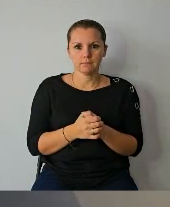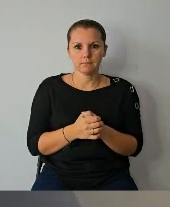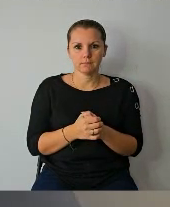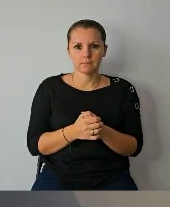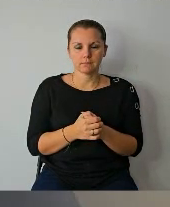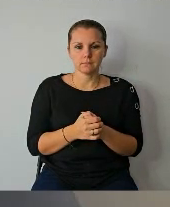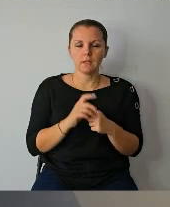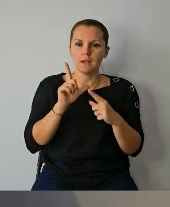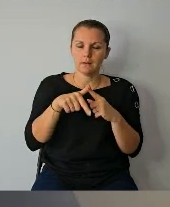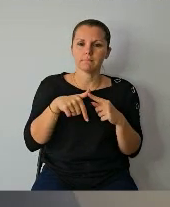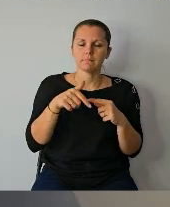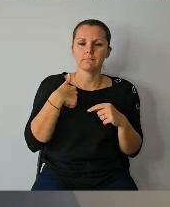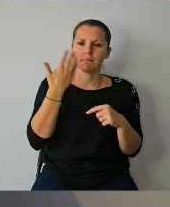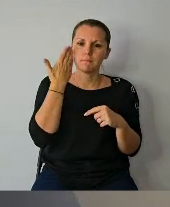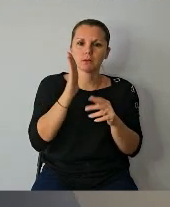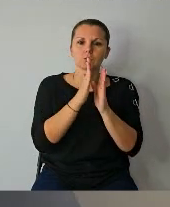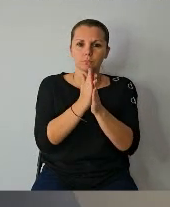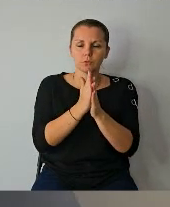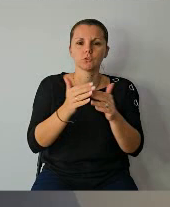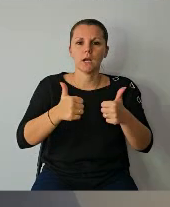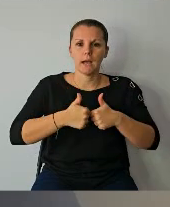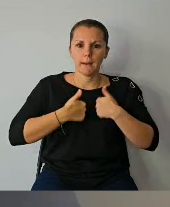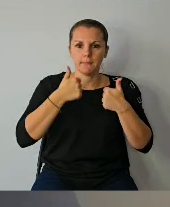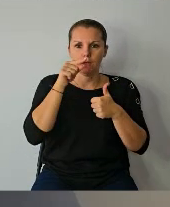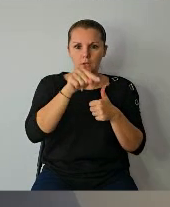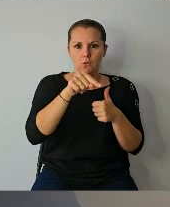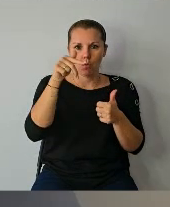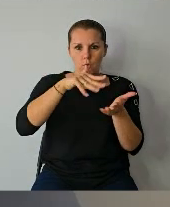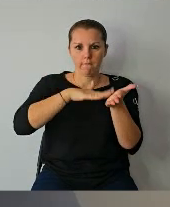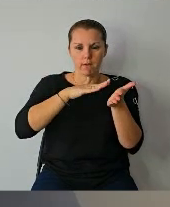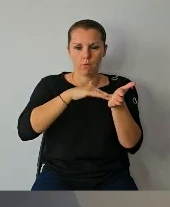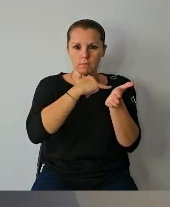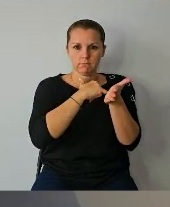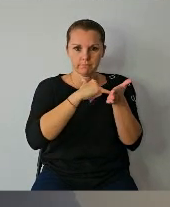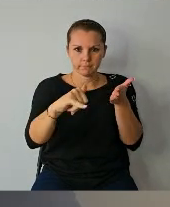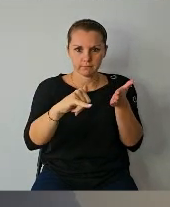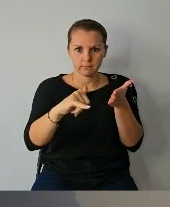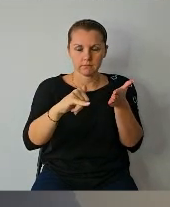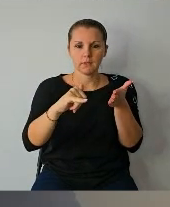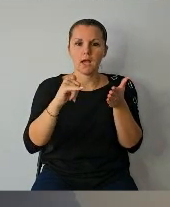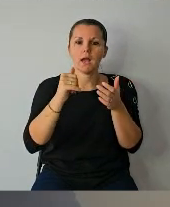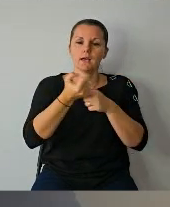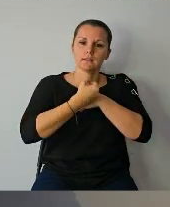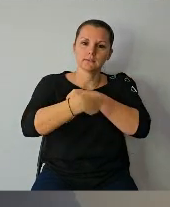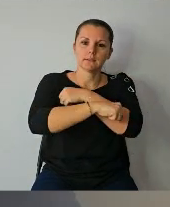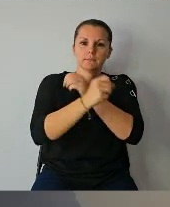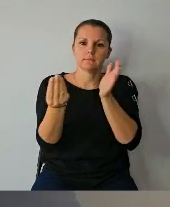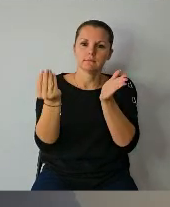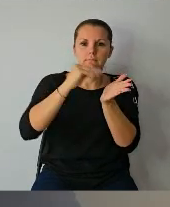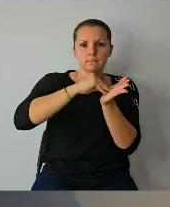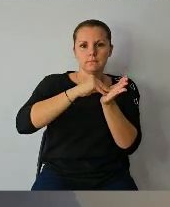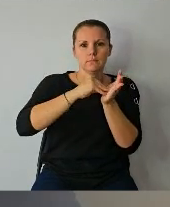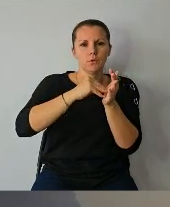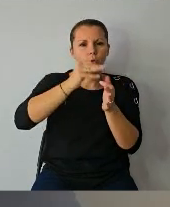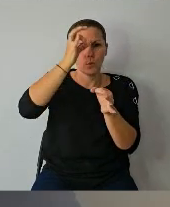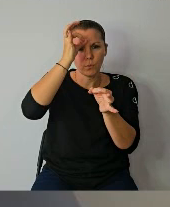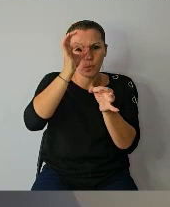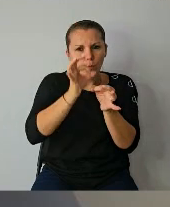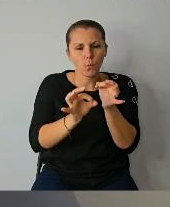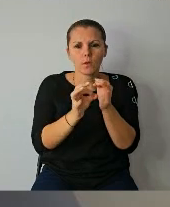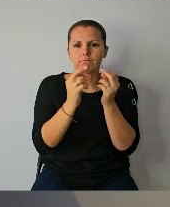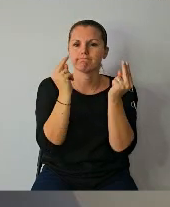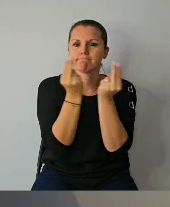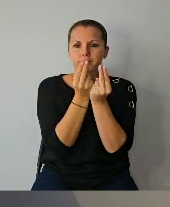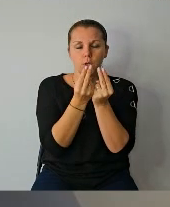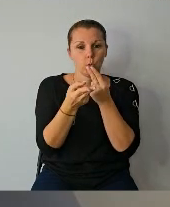Natomiast bardzo bym prosił, żeby tą uchwałę zdjąć z porządku obrad, natomiast wprowadzić dokładnie uchwałę o tym